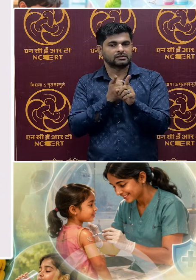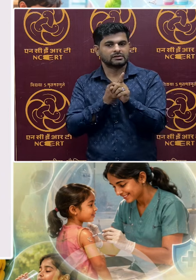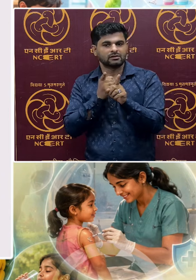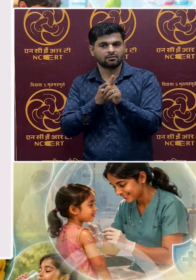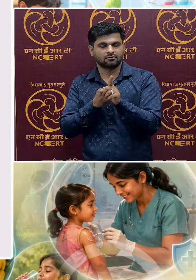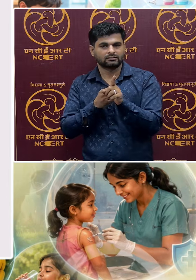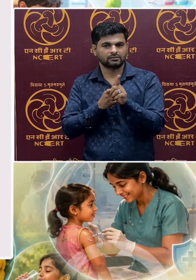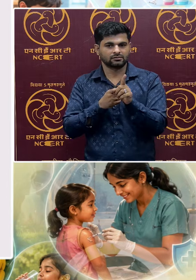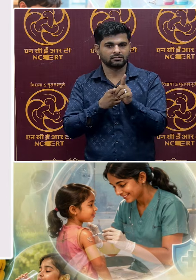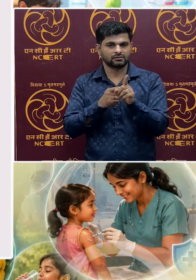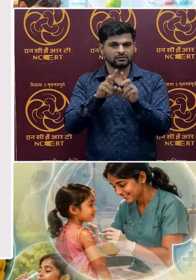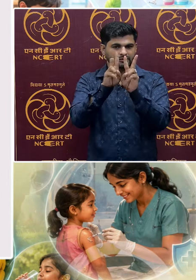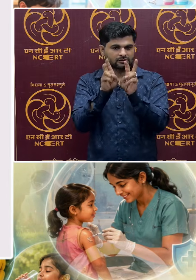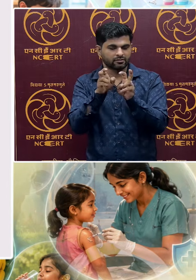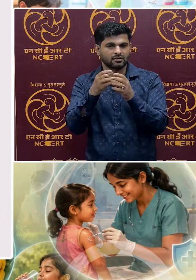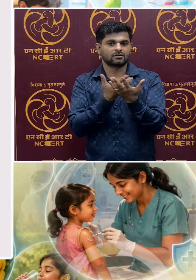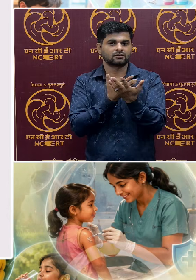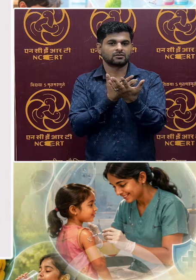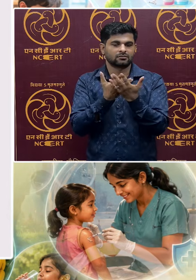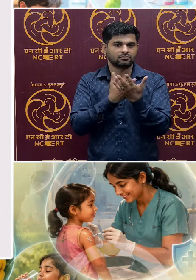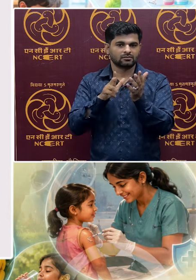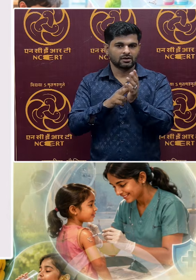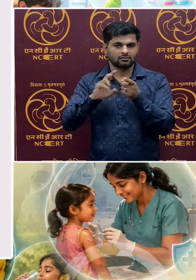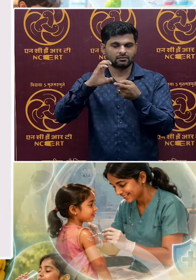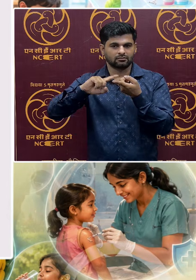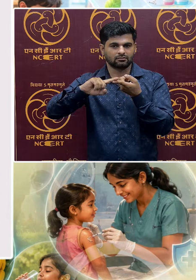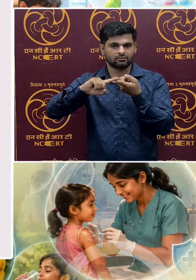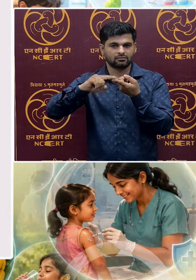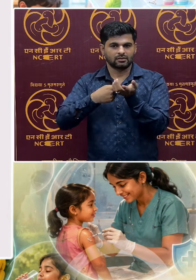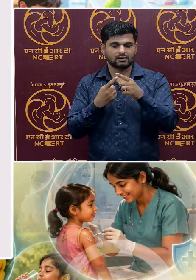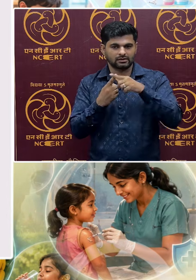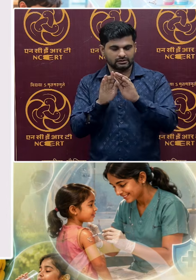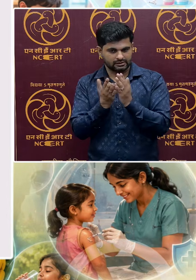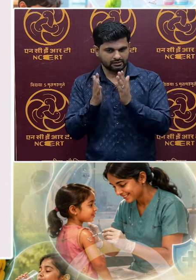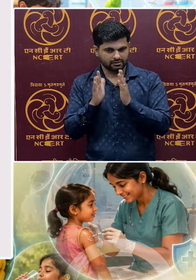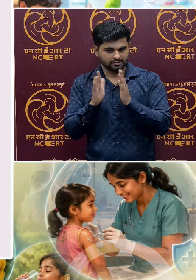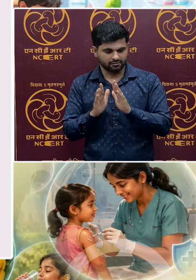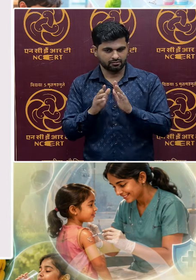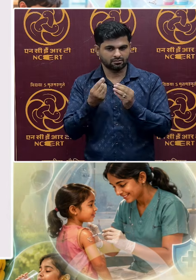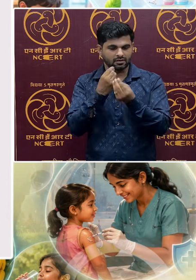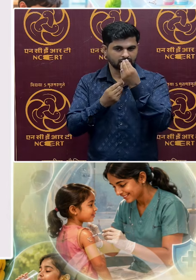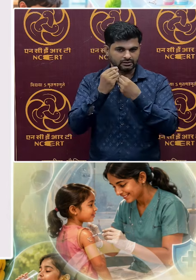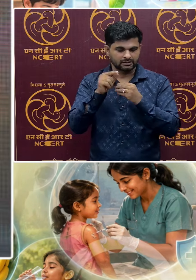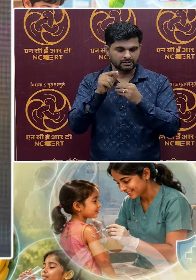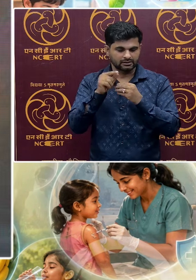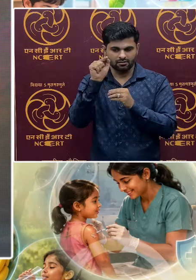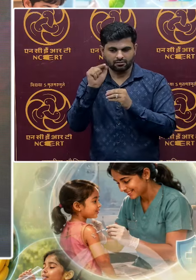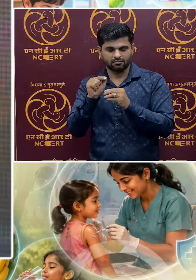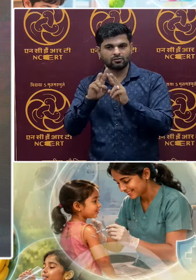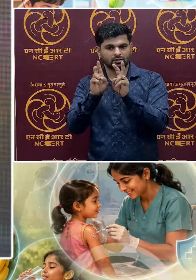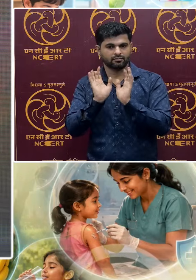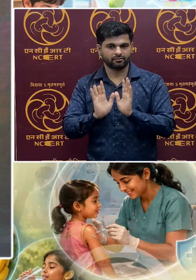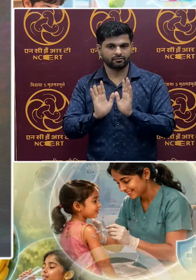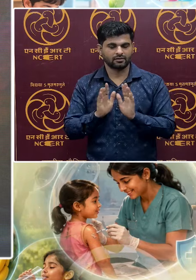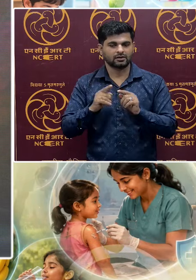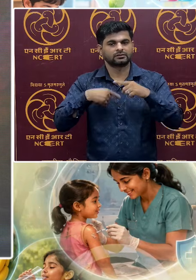के ऊपर कुछ डिस्कशन की जाती है। एनसीईआरटी की टेक्स्ट बुक्स में है, न्यूट्रिशन एजुकेशन के कॉन्सेप्ट्स हैं और उसको ही आप